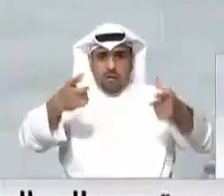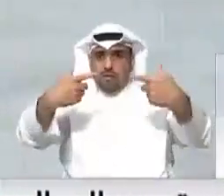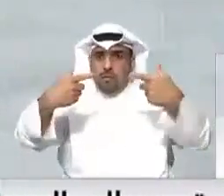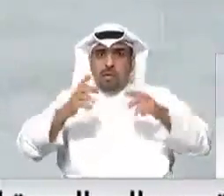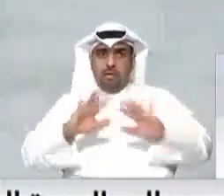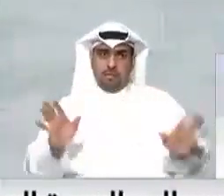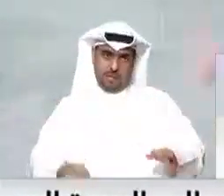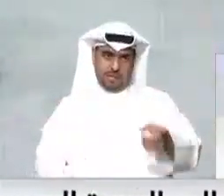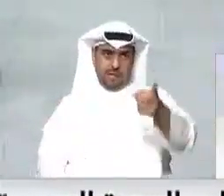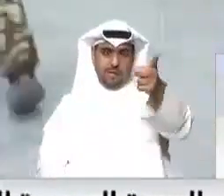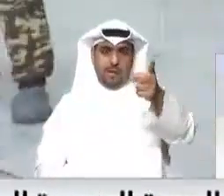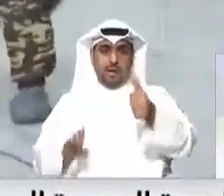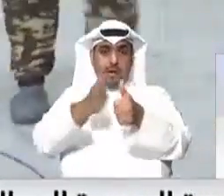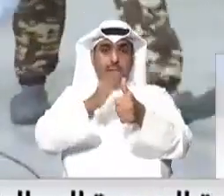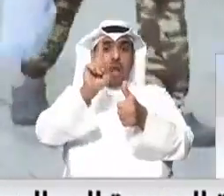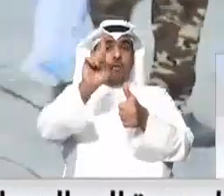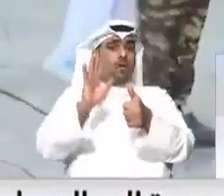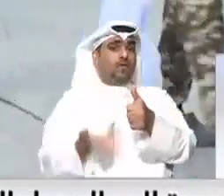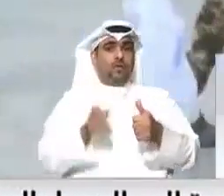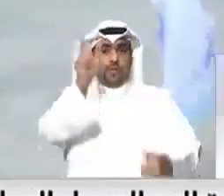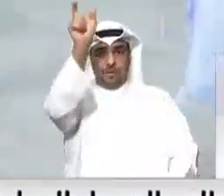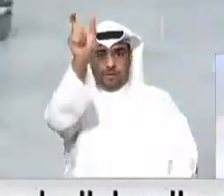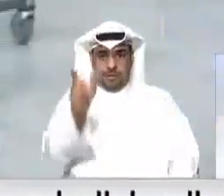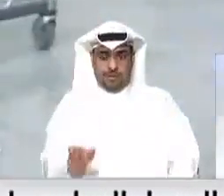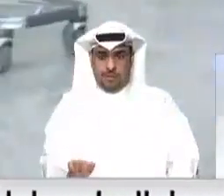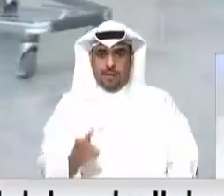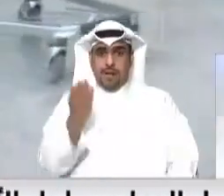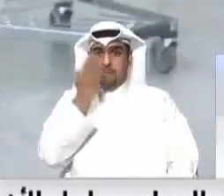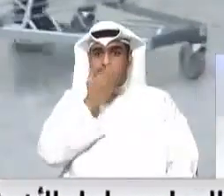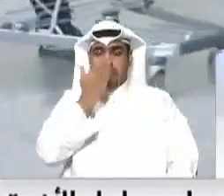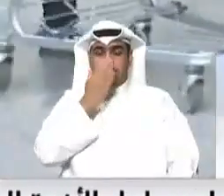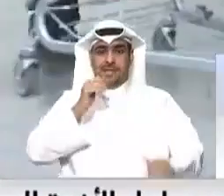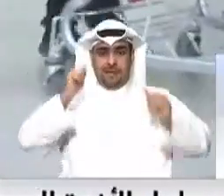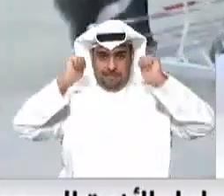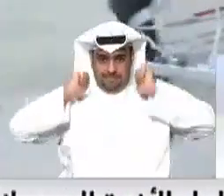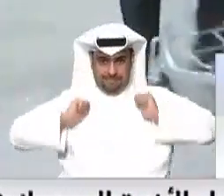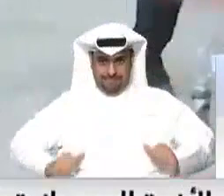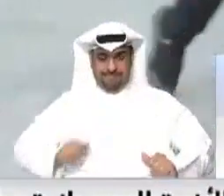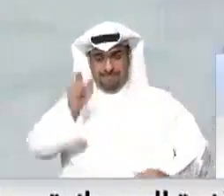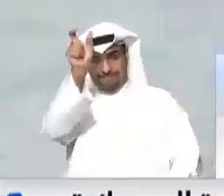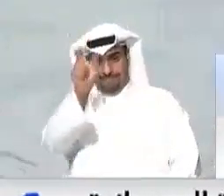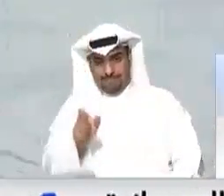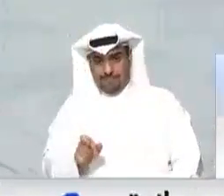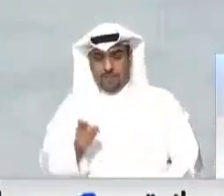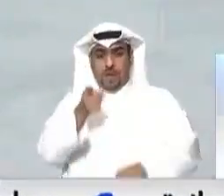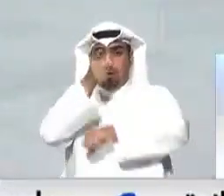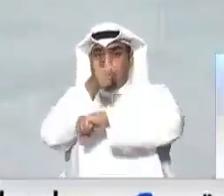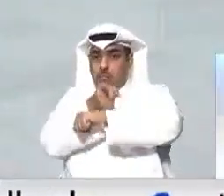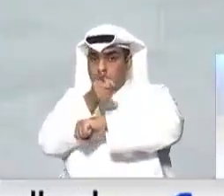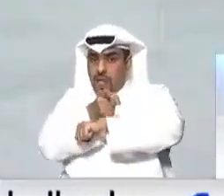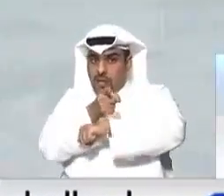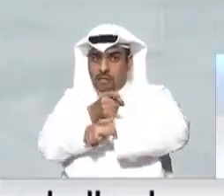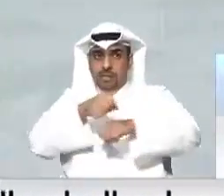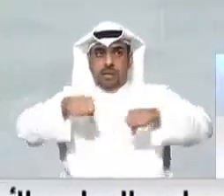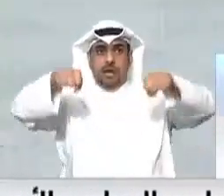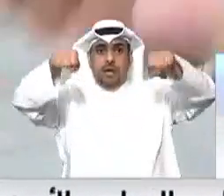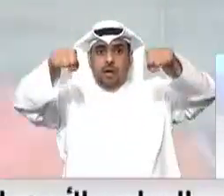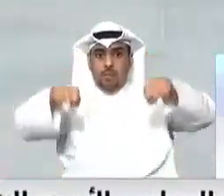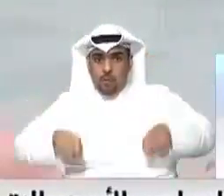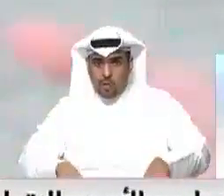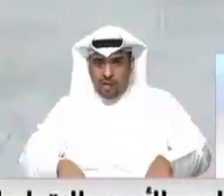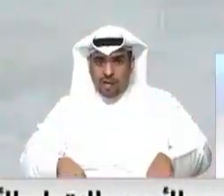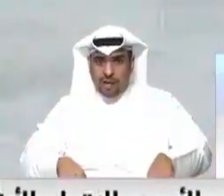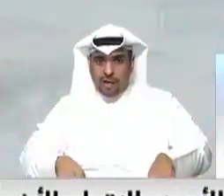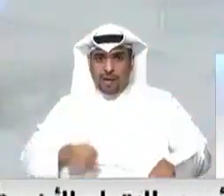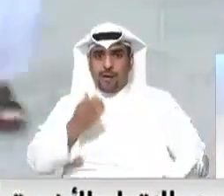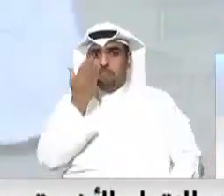قبل للعمل وبعدين المدرس لانه هو يدرس الطالب وكمان المدير اللي ينظم شغله حق